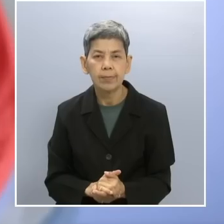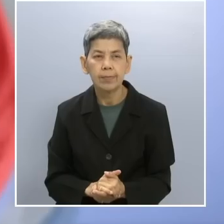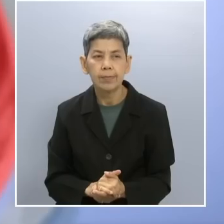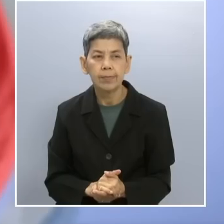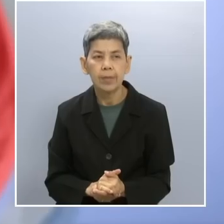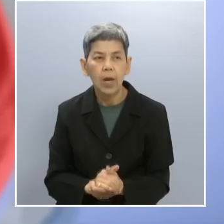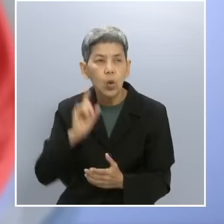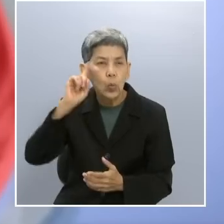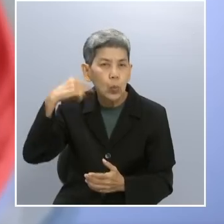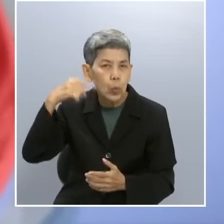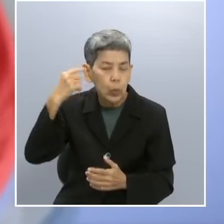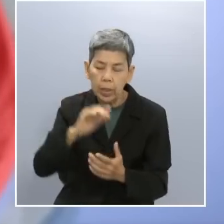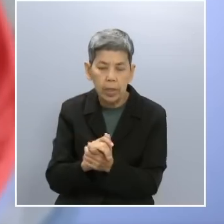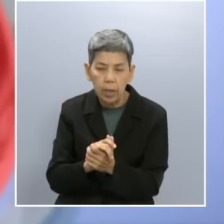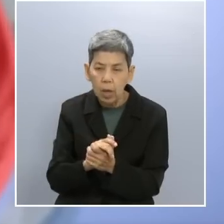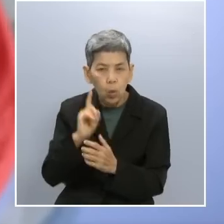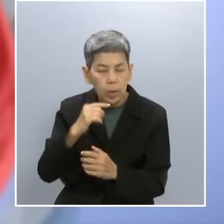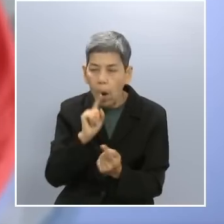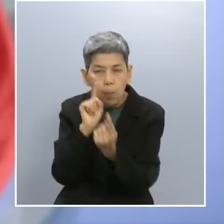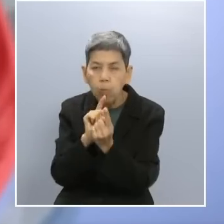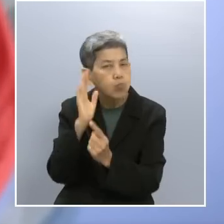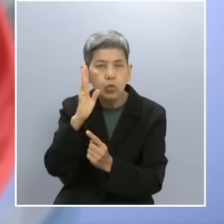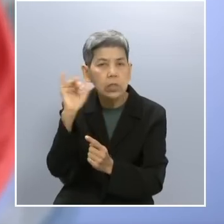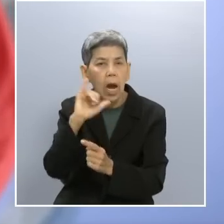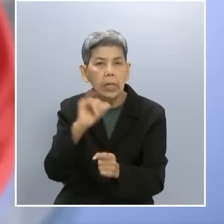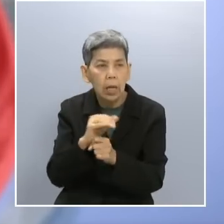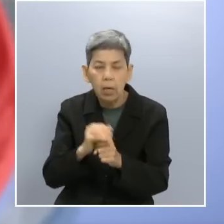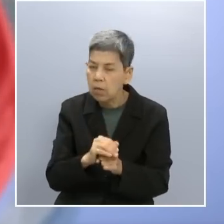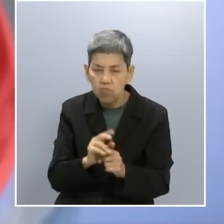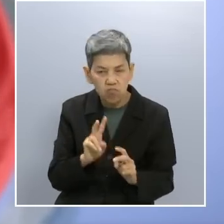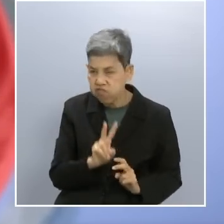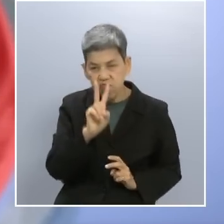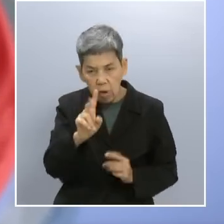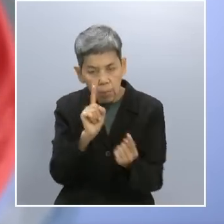ทางภรรยาก็เลยยังไม่เจอตัวจับกบเลยค่ะแม้ว่าจะแท็กทีมไปหาที่บ้าน